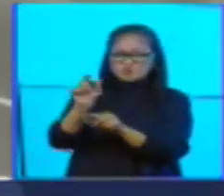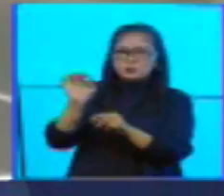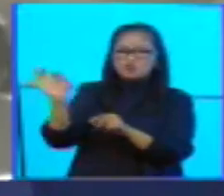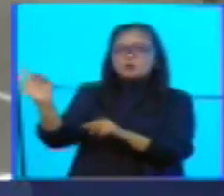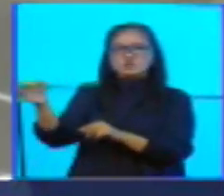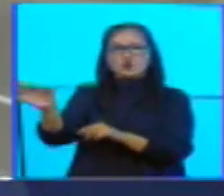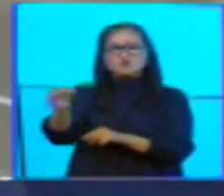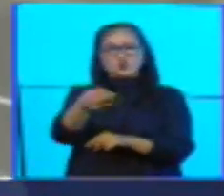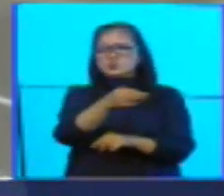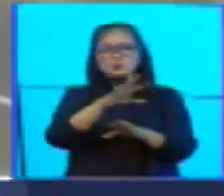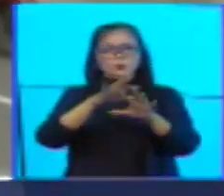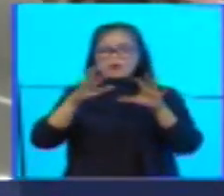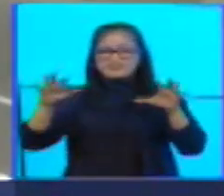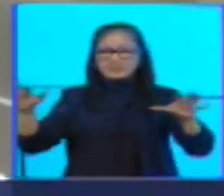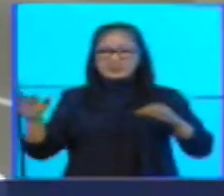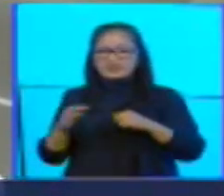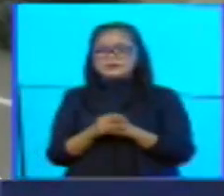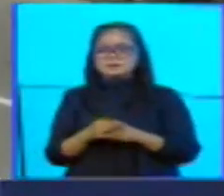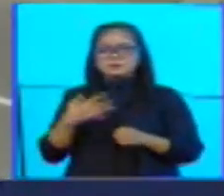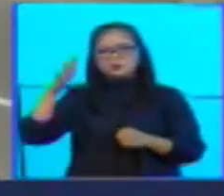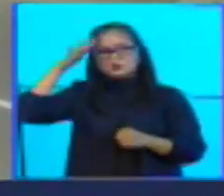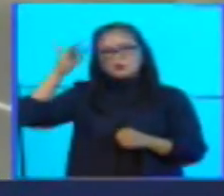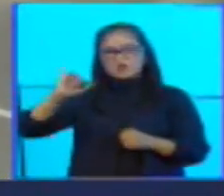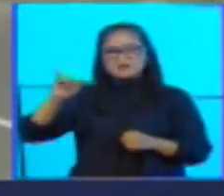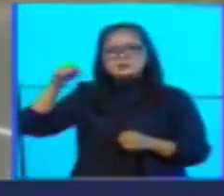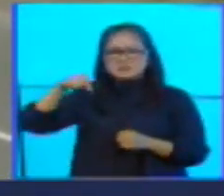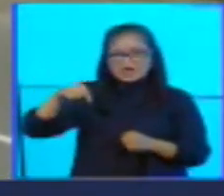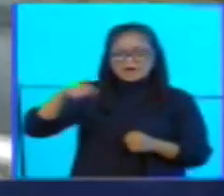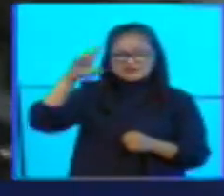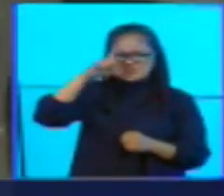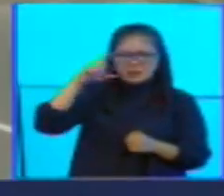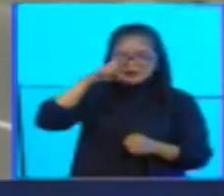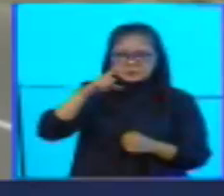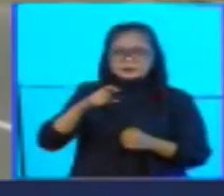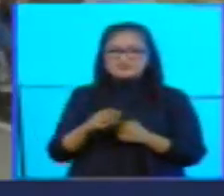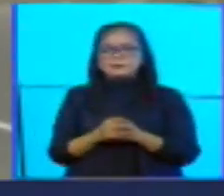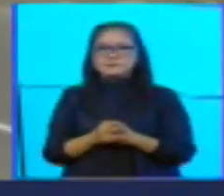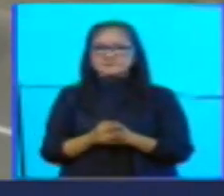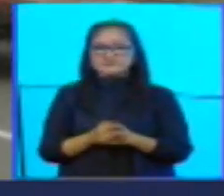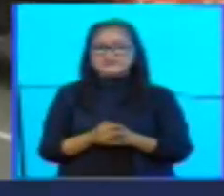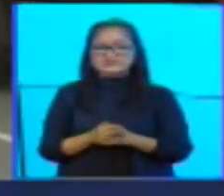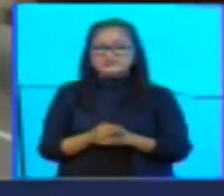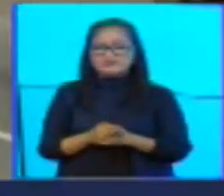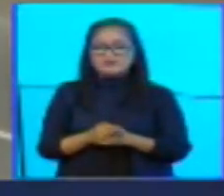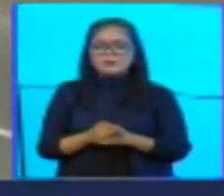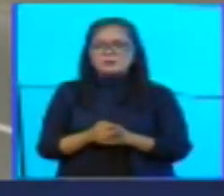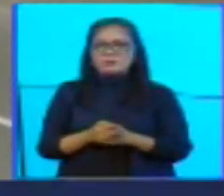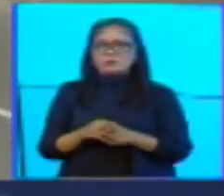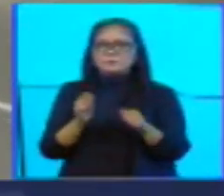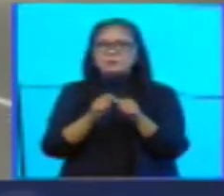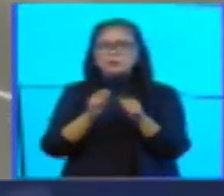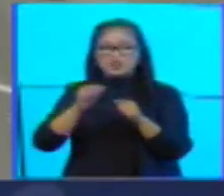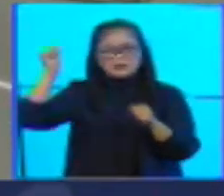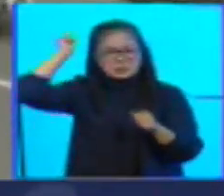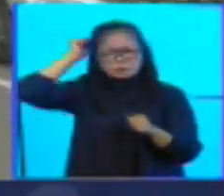Lumayan susah deh. Susah nyarinya. Ini buat siapa, Bang? Buat ibu mertua lagi terpapar